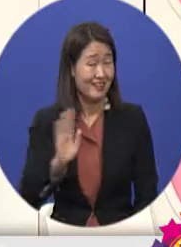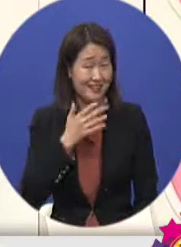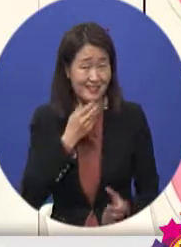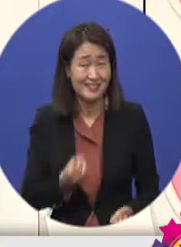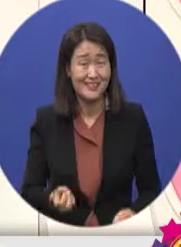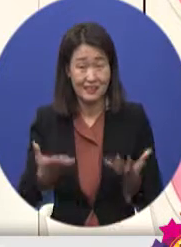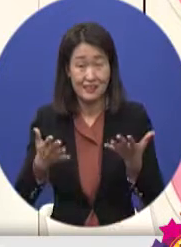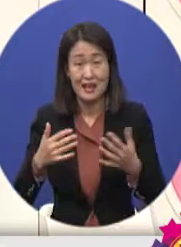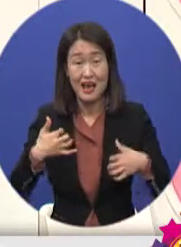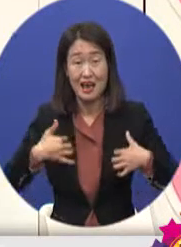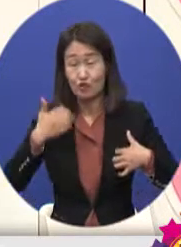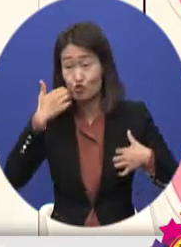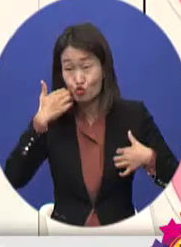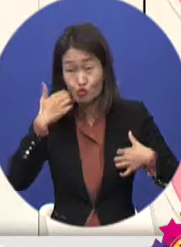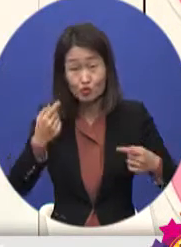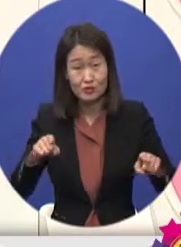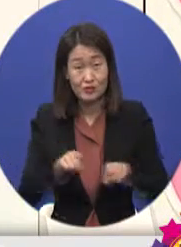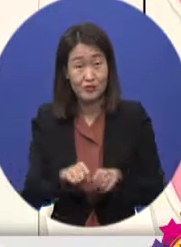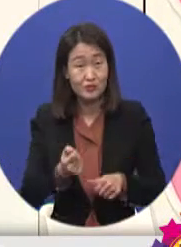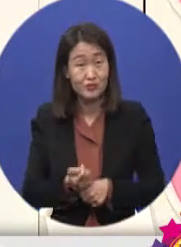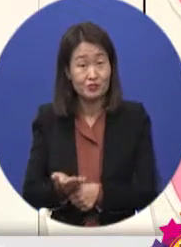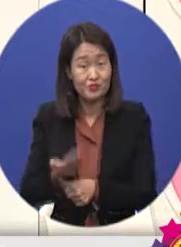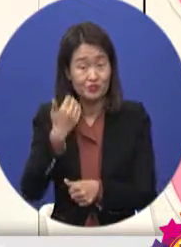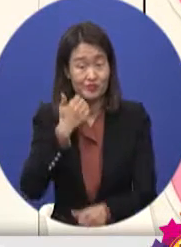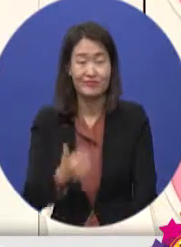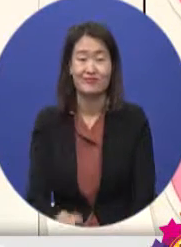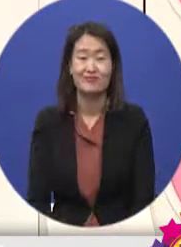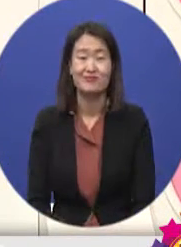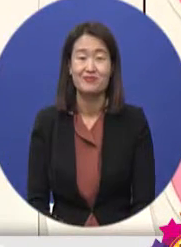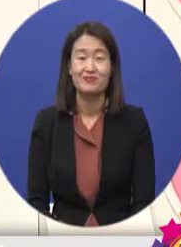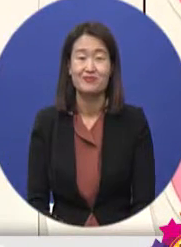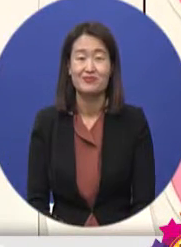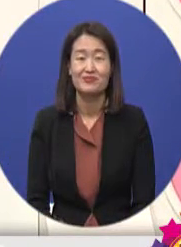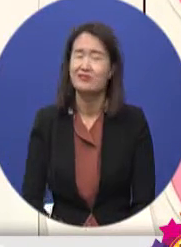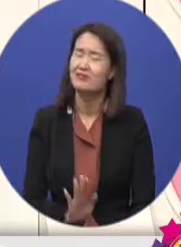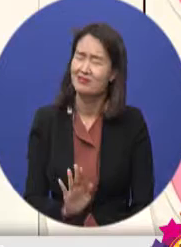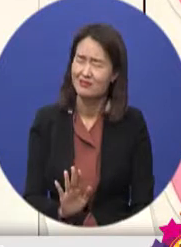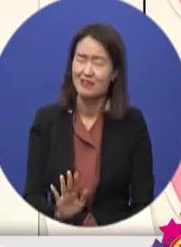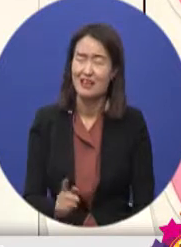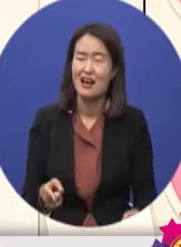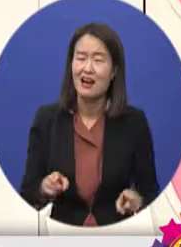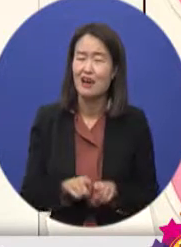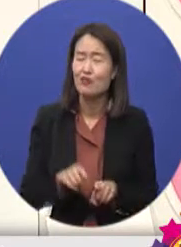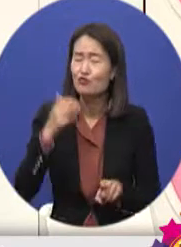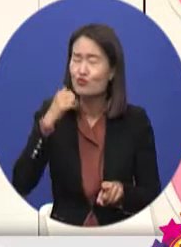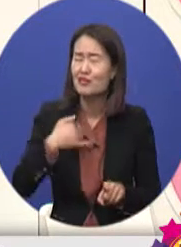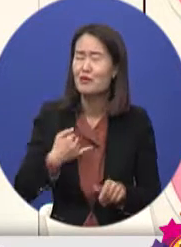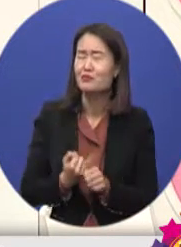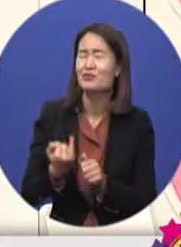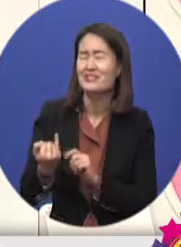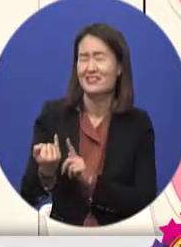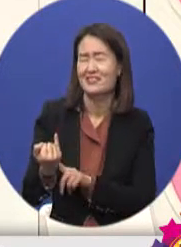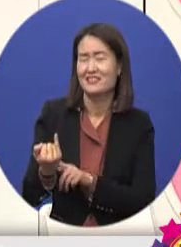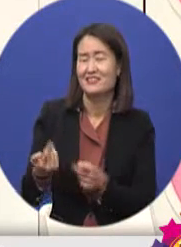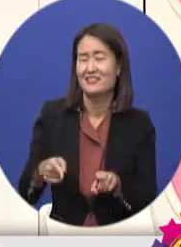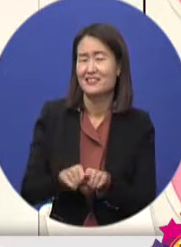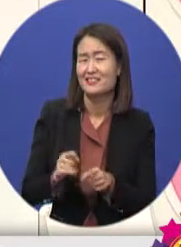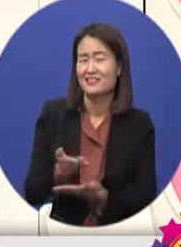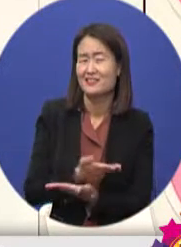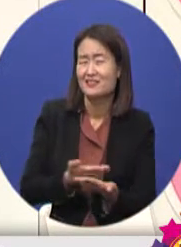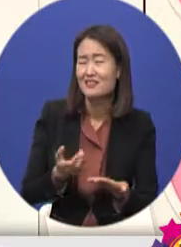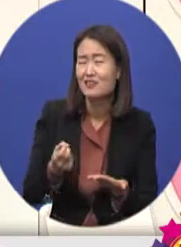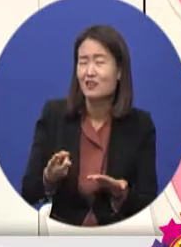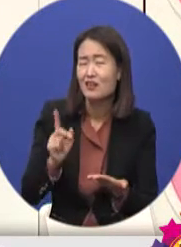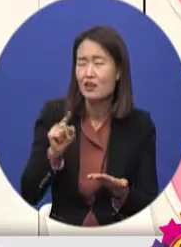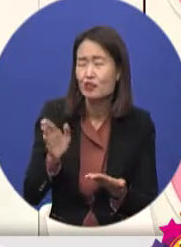축하합니다. 이 예. 기쁨을 누구에게? 예, 무엇보다도 함께 사는 집사람에게 나누고 싶고요. 네. 또